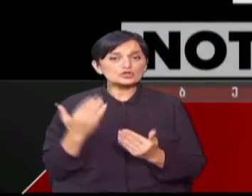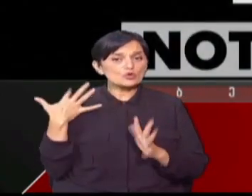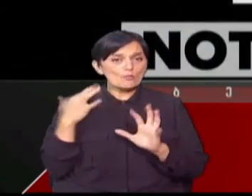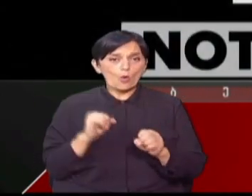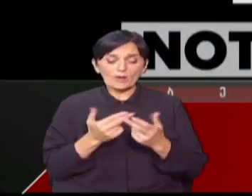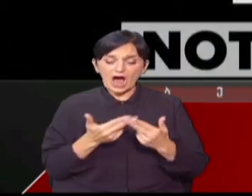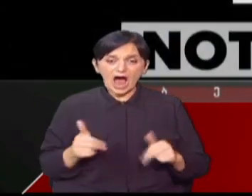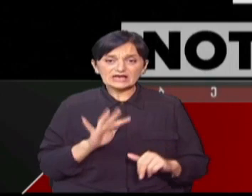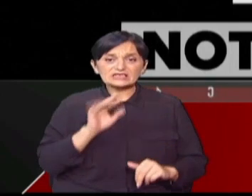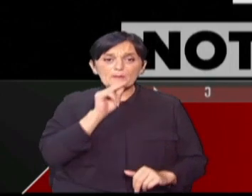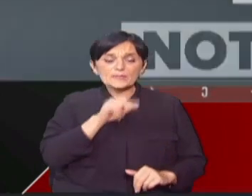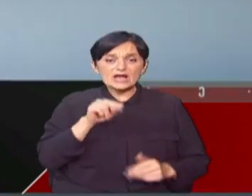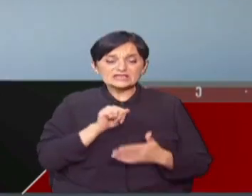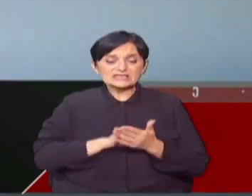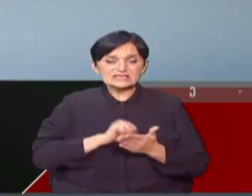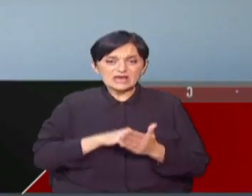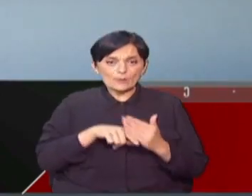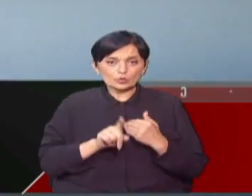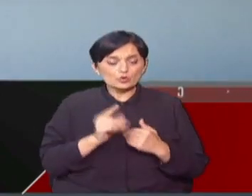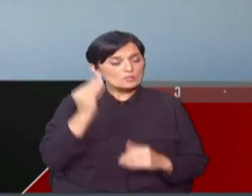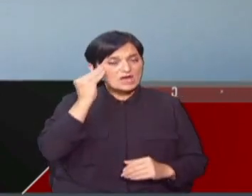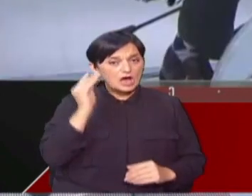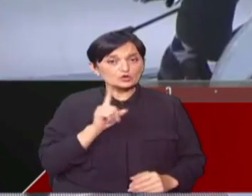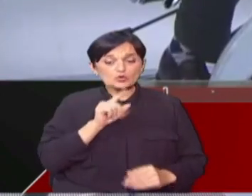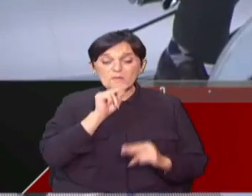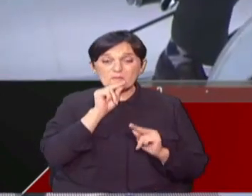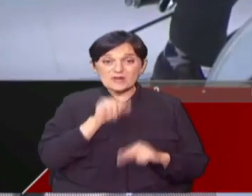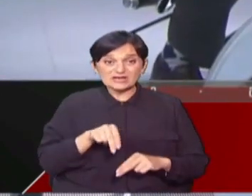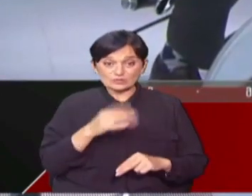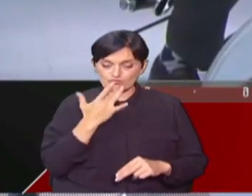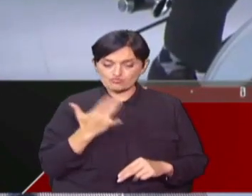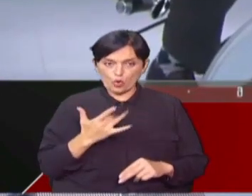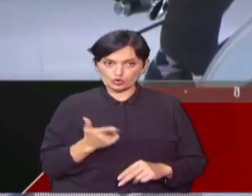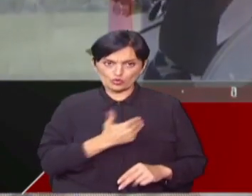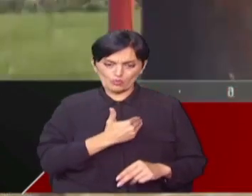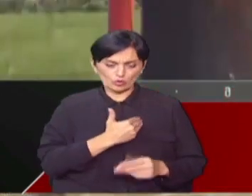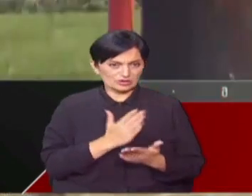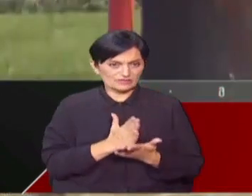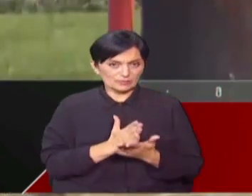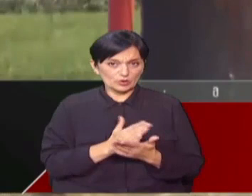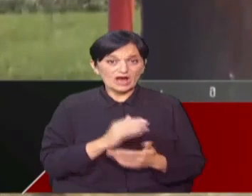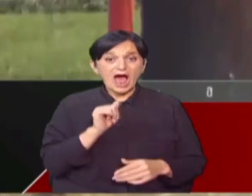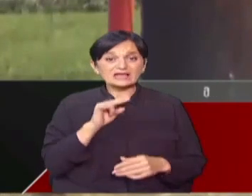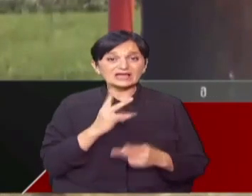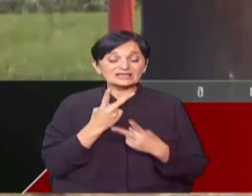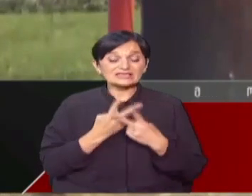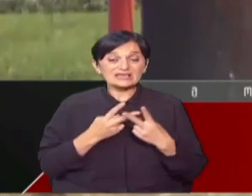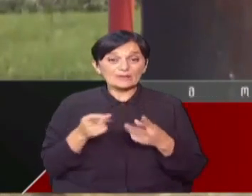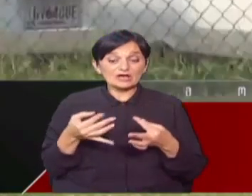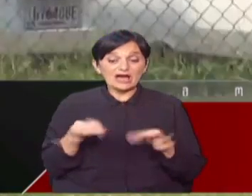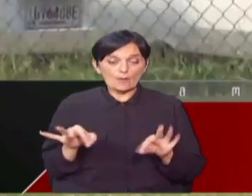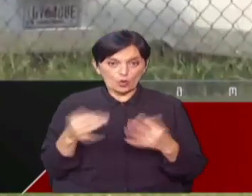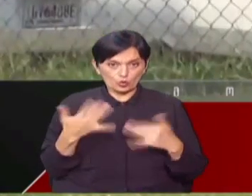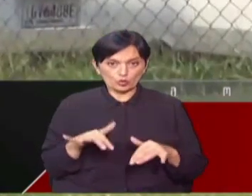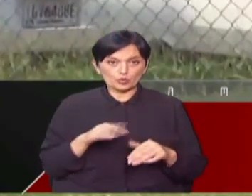არ აღიარებენ ბრალდებების საფუძველს. ისინი მიიჩნევენ, რომ ბრალდებები პოლიტიკურად მოტივირებულია. Atlantis საპატიმროდან გამოსვლის